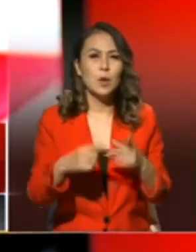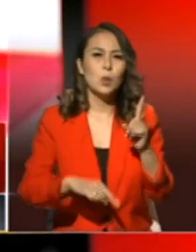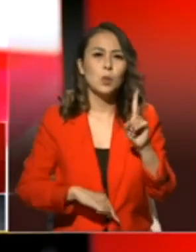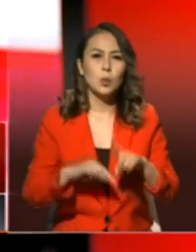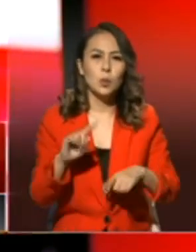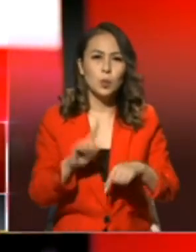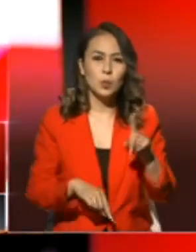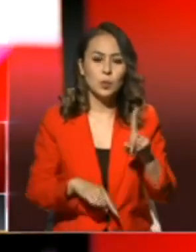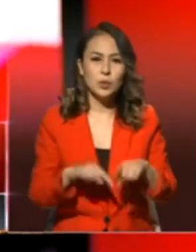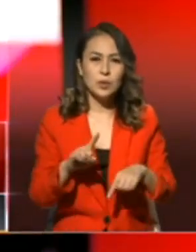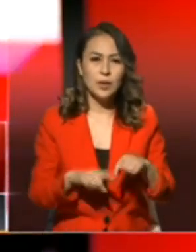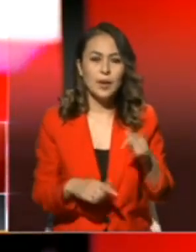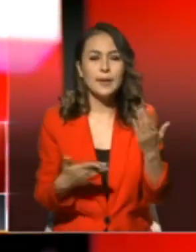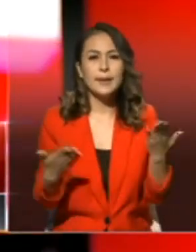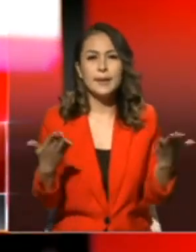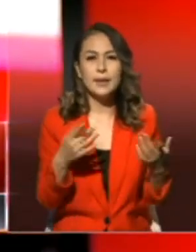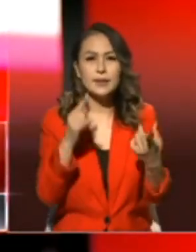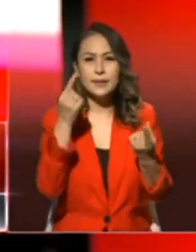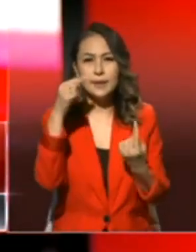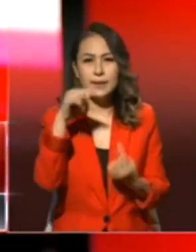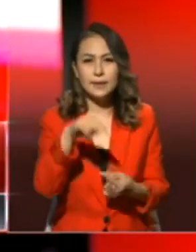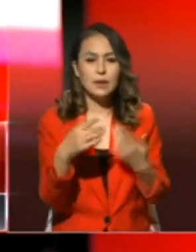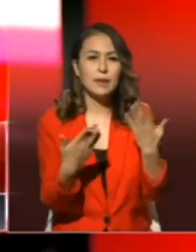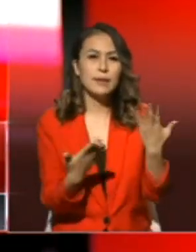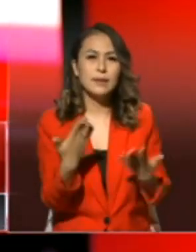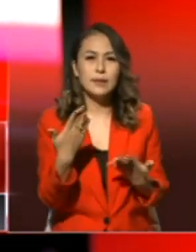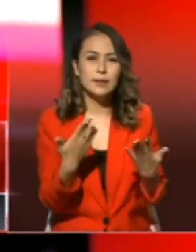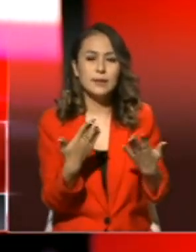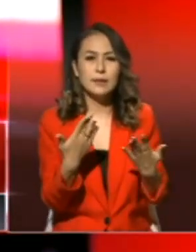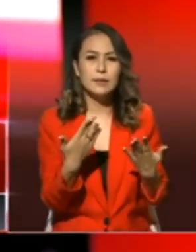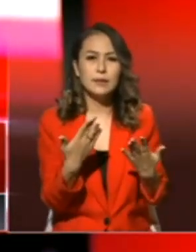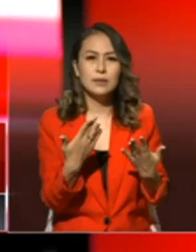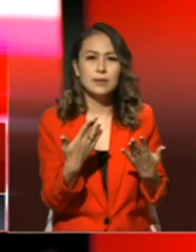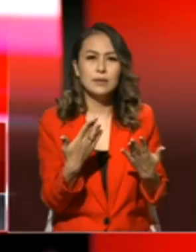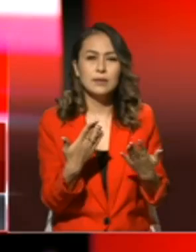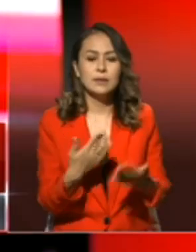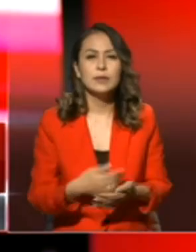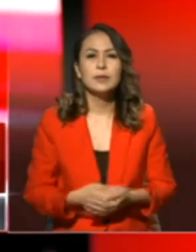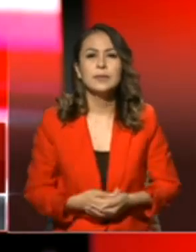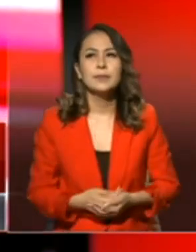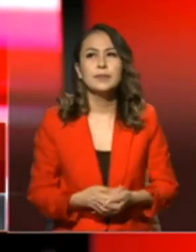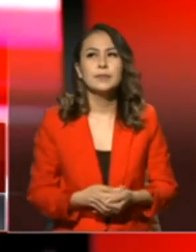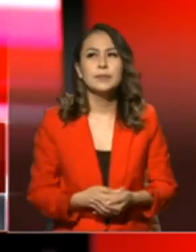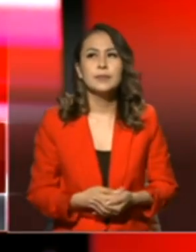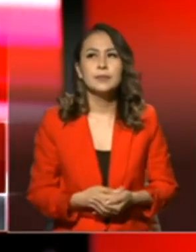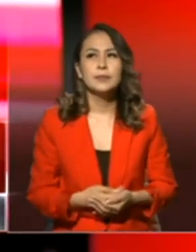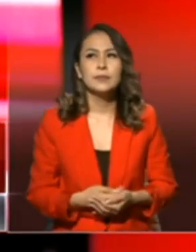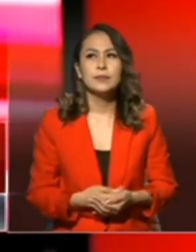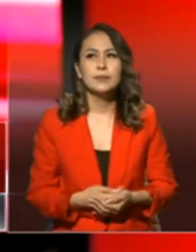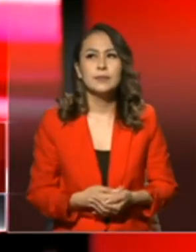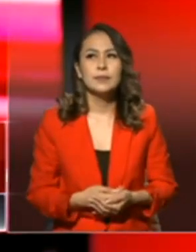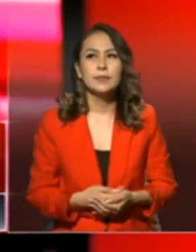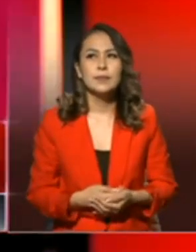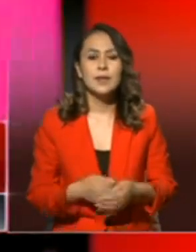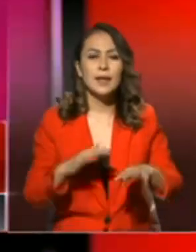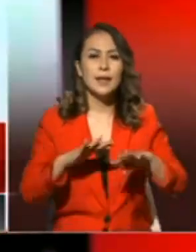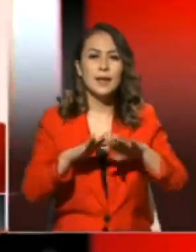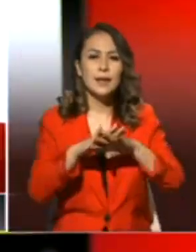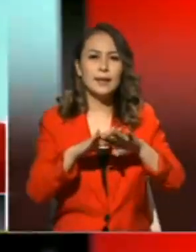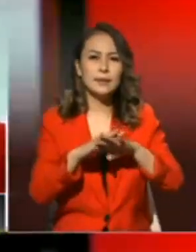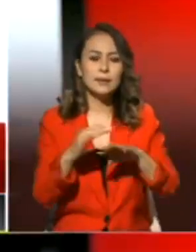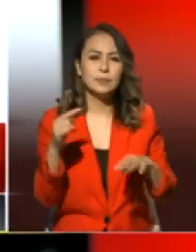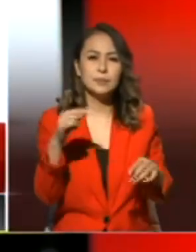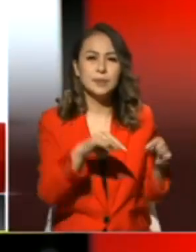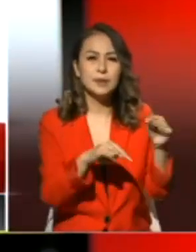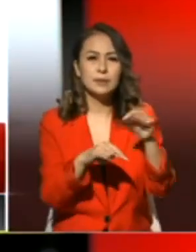туыстық не болу керек, сәйкестік, немесе тіндік сәйкестік болу керек. Олар клеткалық сәйкестік, иә, бір бірімен